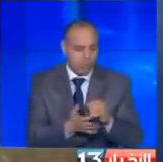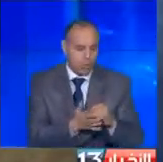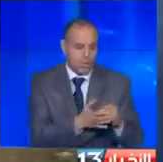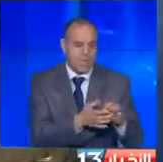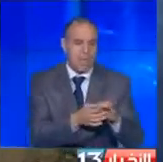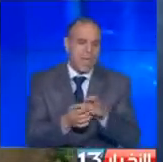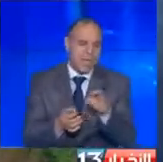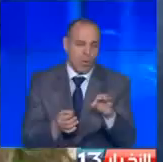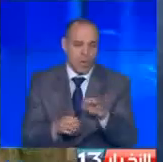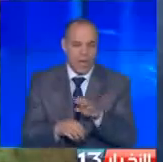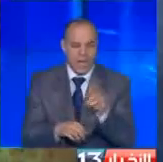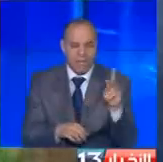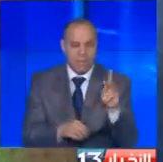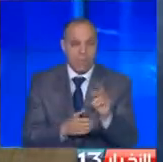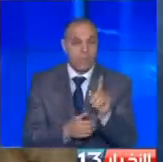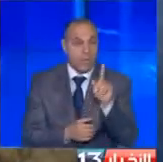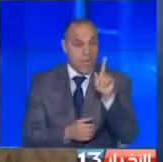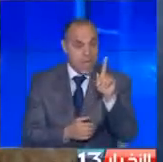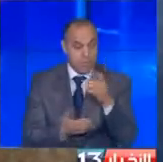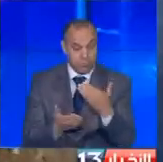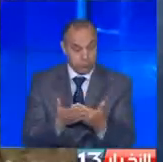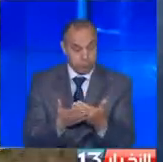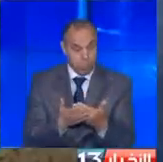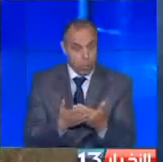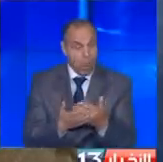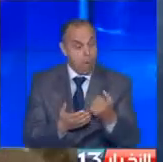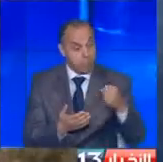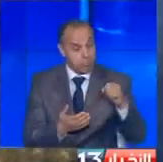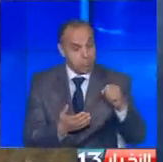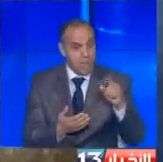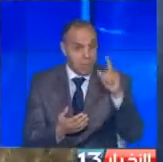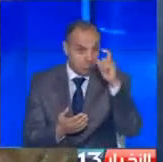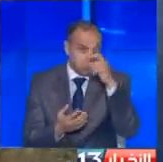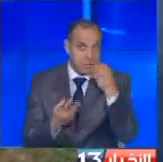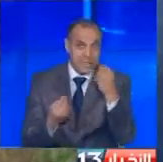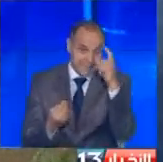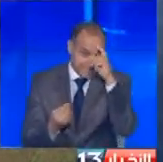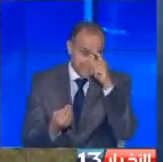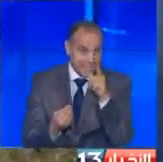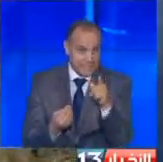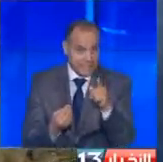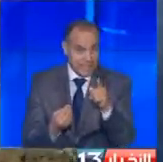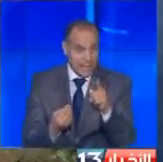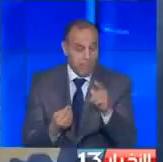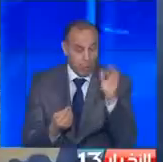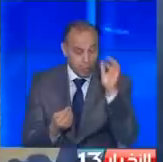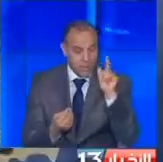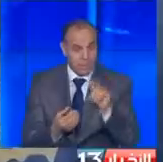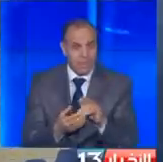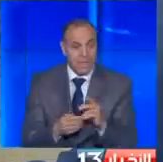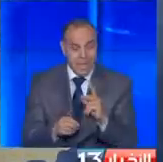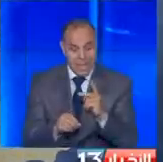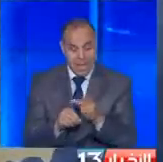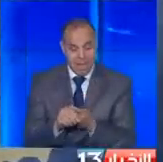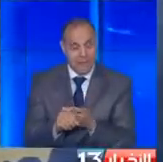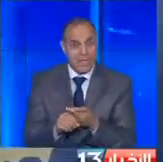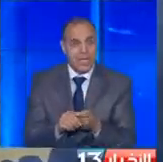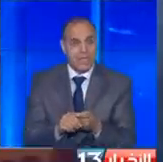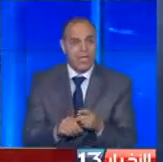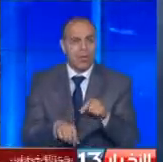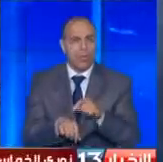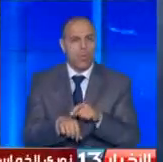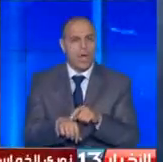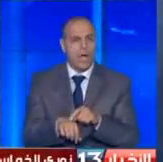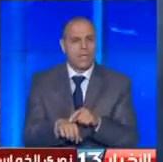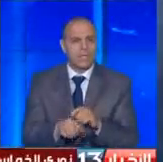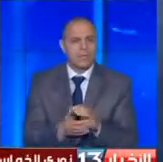والسرس وساقية سيدي يوسف، وأثبتت جدواها رغم الظروف المناخية الصعبة التي مرت بها بلادنا. البطاطا هذه تجي كان في